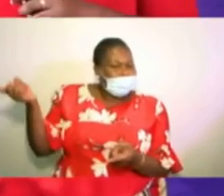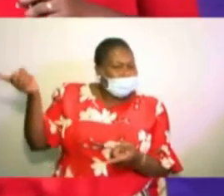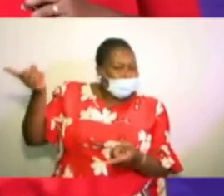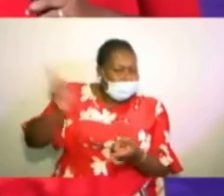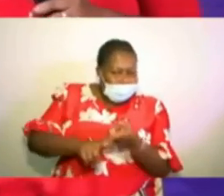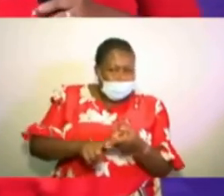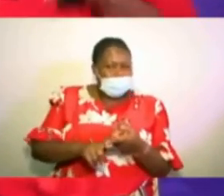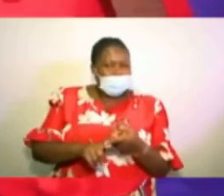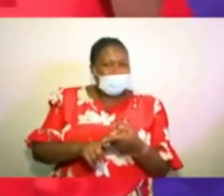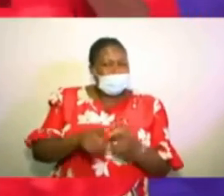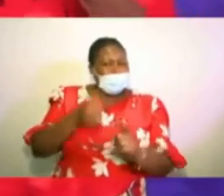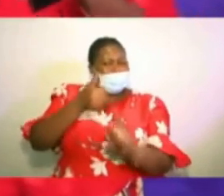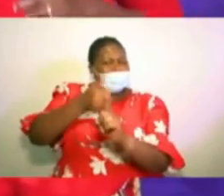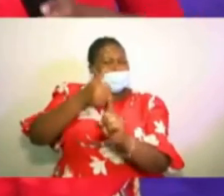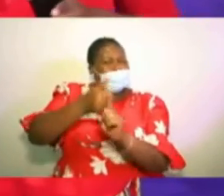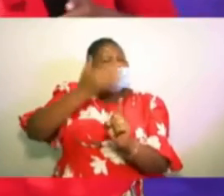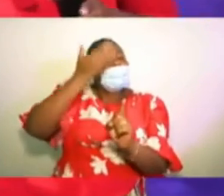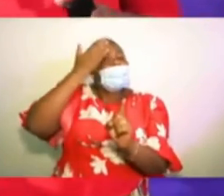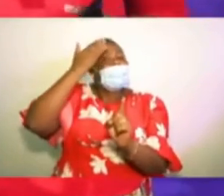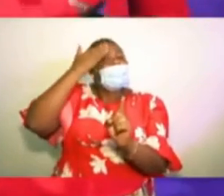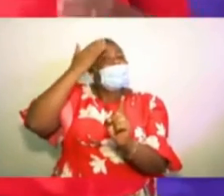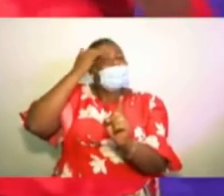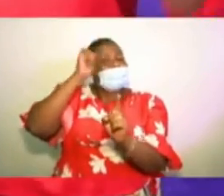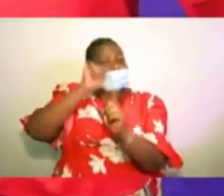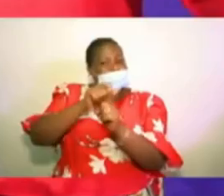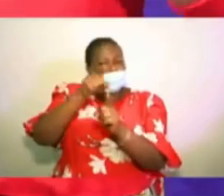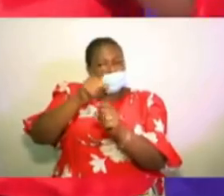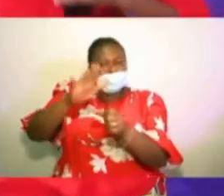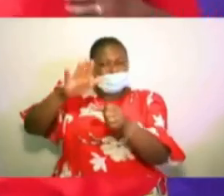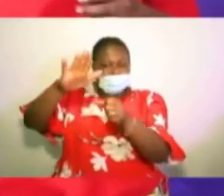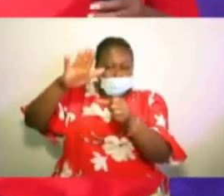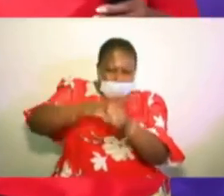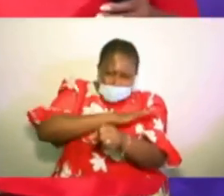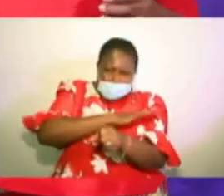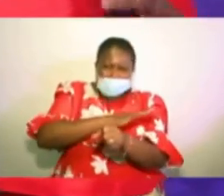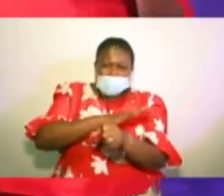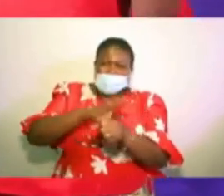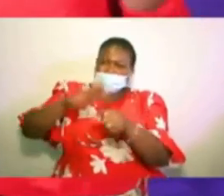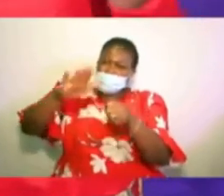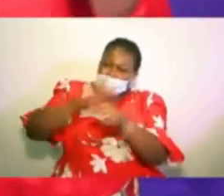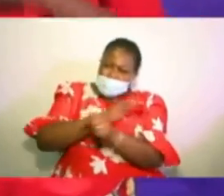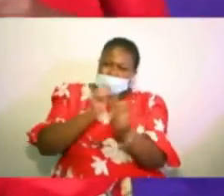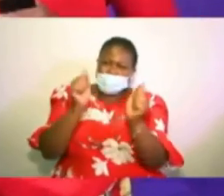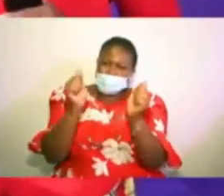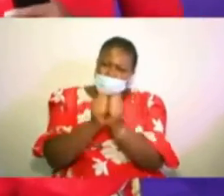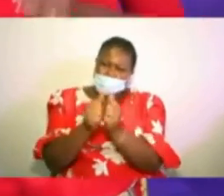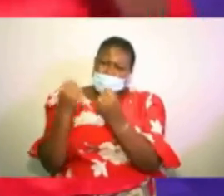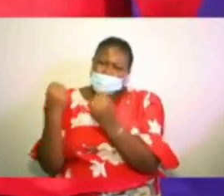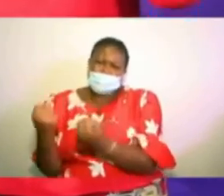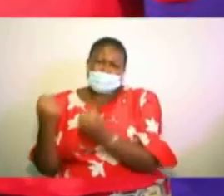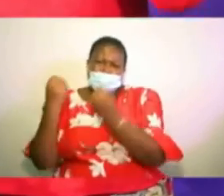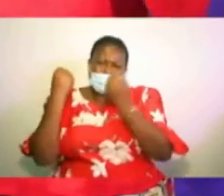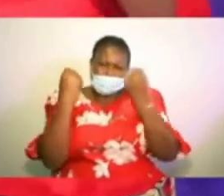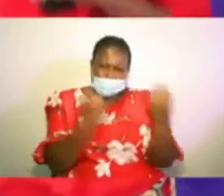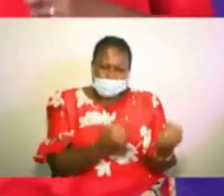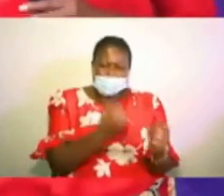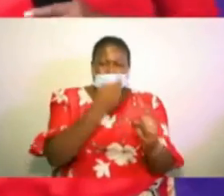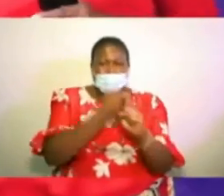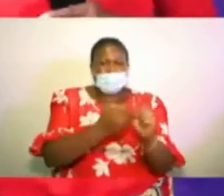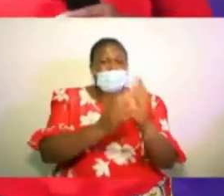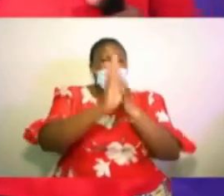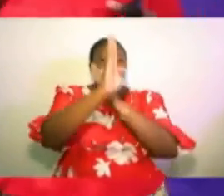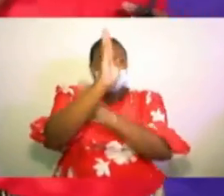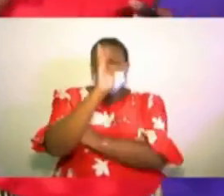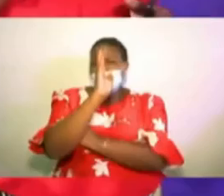que you know vous êtes convaincu that you are clothed que vous êtes revêtu with power avec la puissance des cieux.